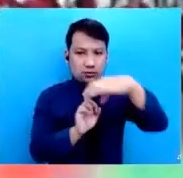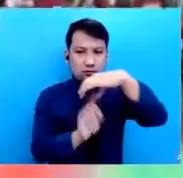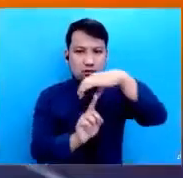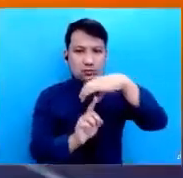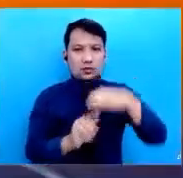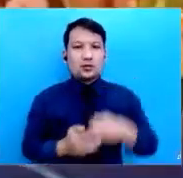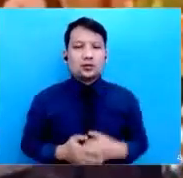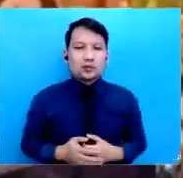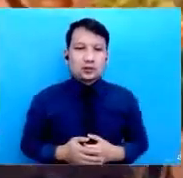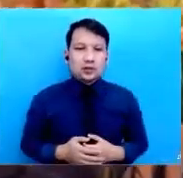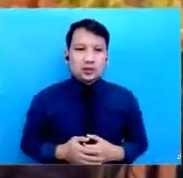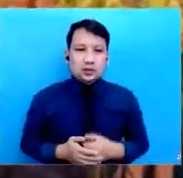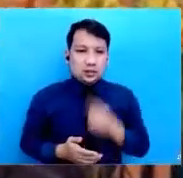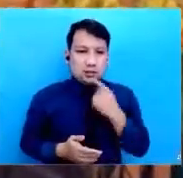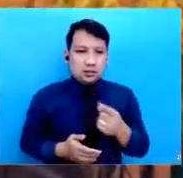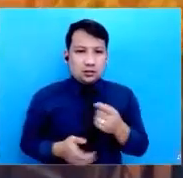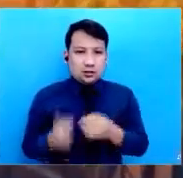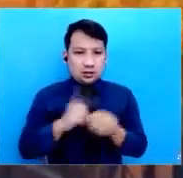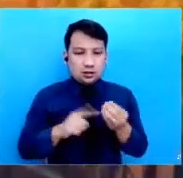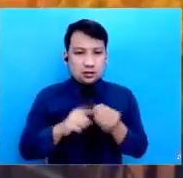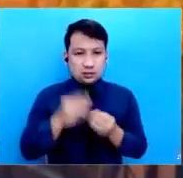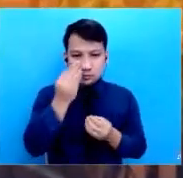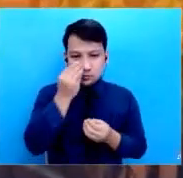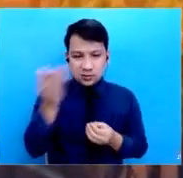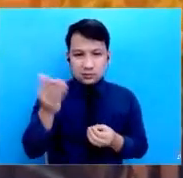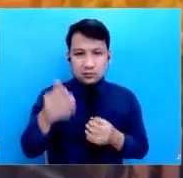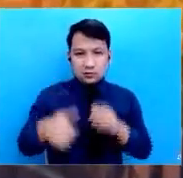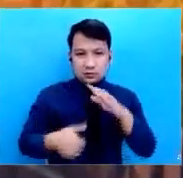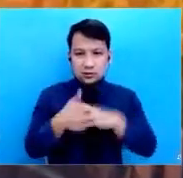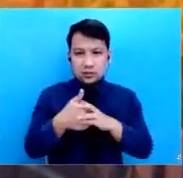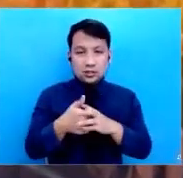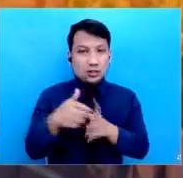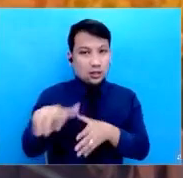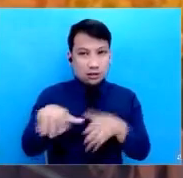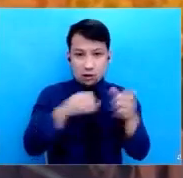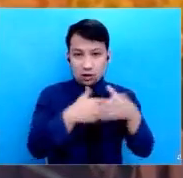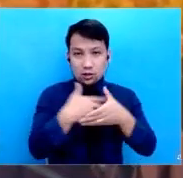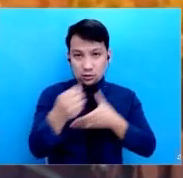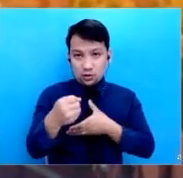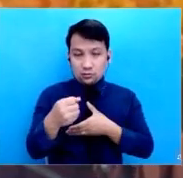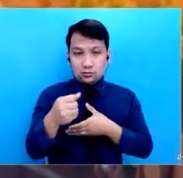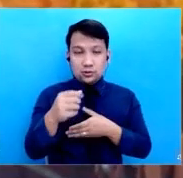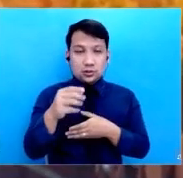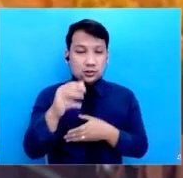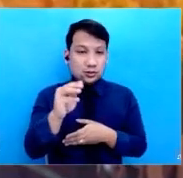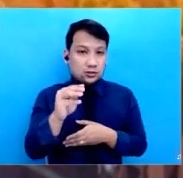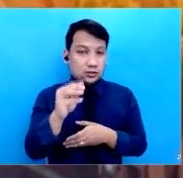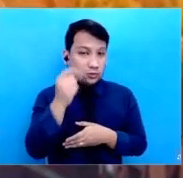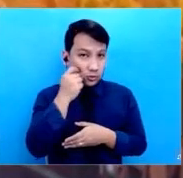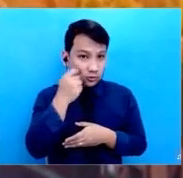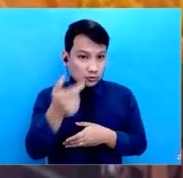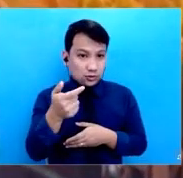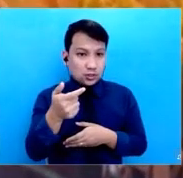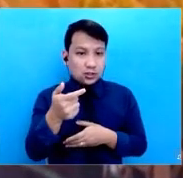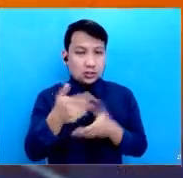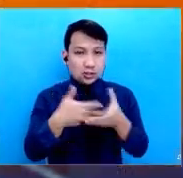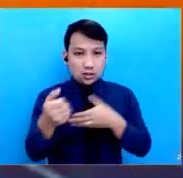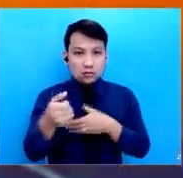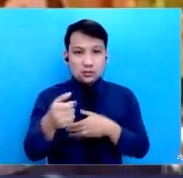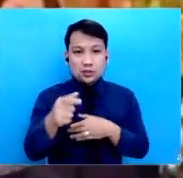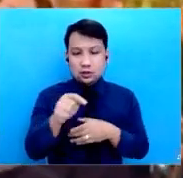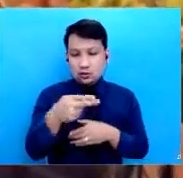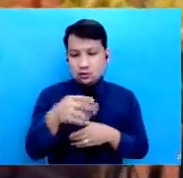ABS-CBN? Sa gitna ng batikos, opisyal lang nag-goodbye si Toni bilang main host ng reality show sa kanilang mother